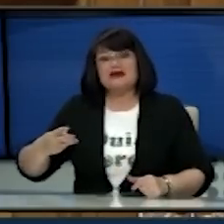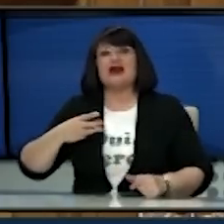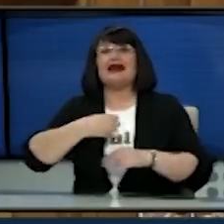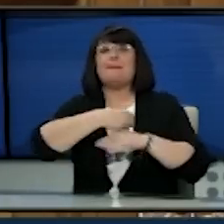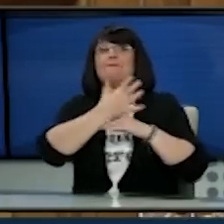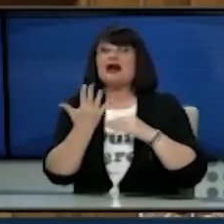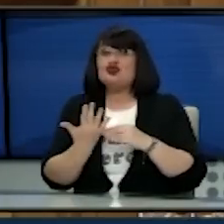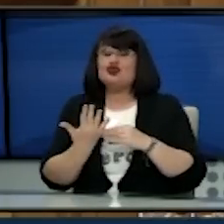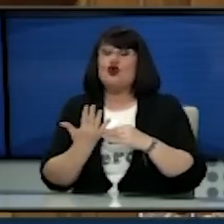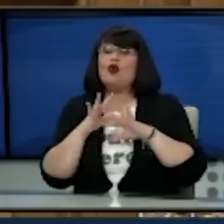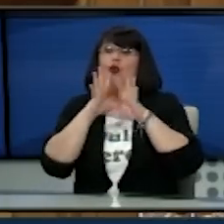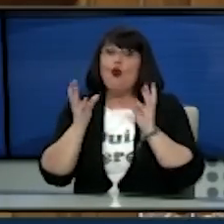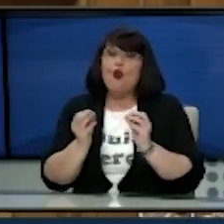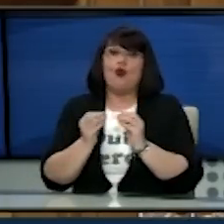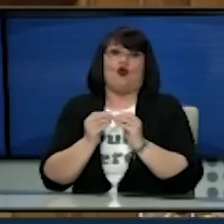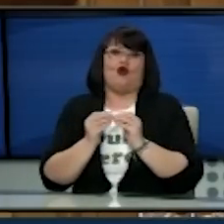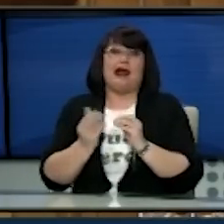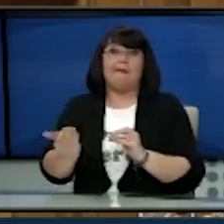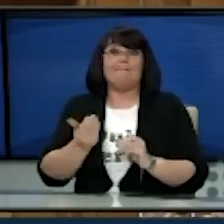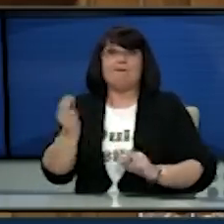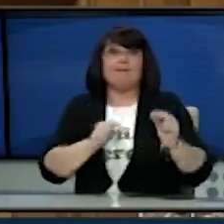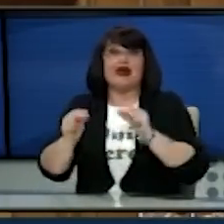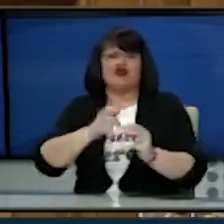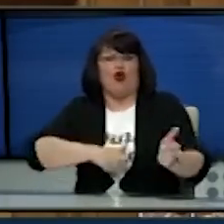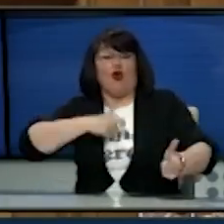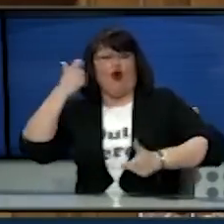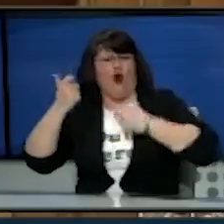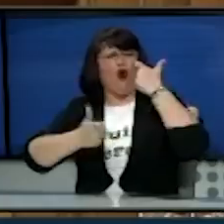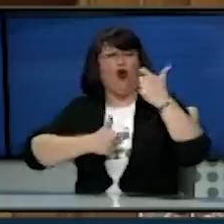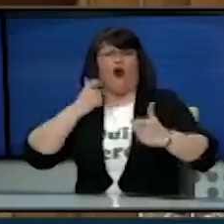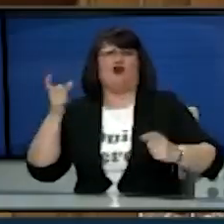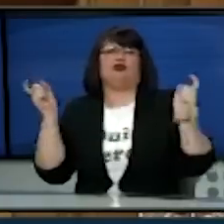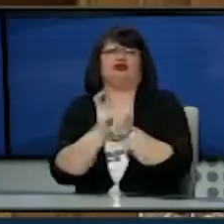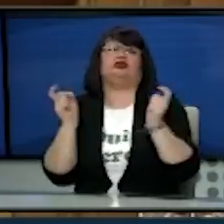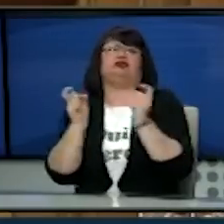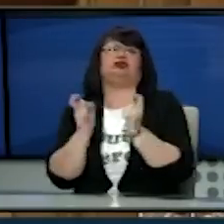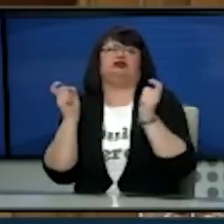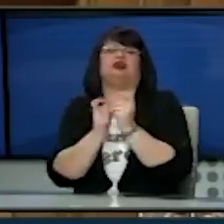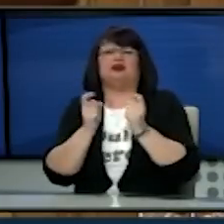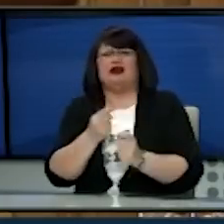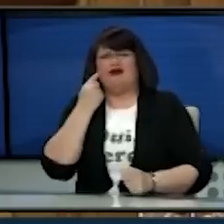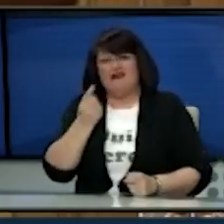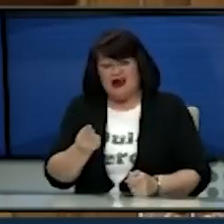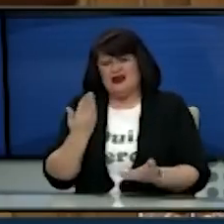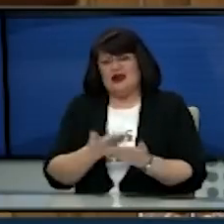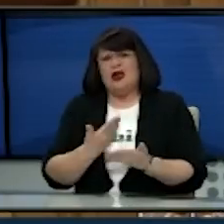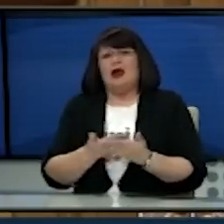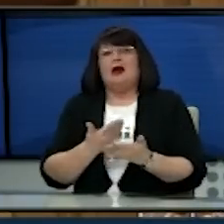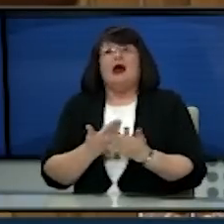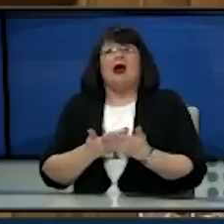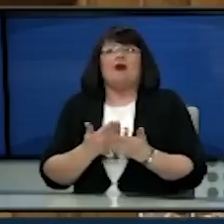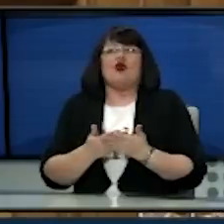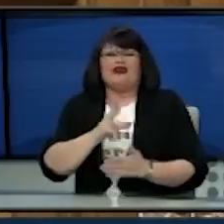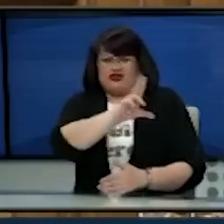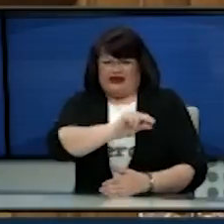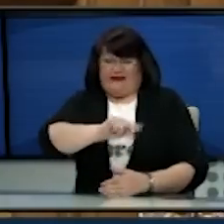του ΠΑΣΟΚ ΚΙΝΑΛ, παρά τις προεκλογικές κορώνες και τους καυγάδες που επιβεβαιώνουν έτσι κι αλλιώς τις μεγάλες